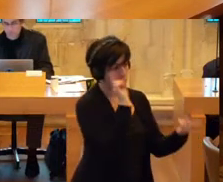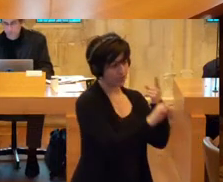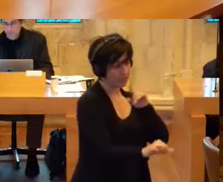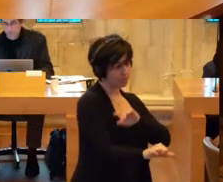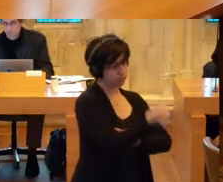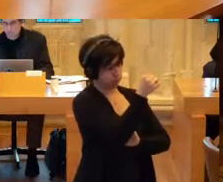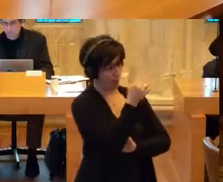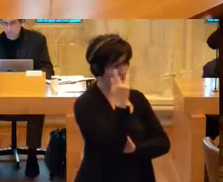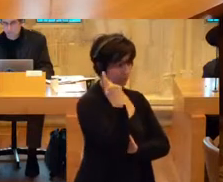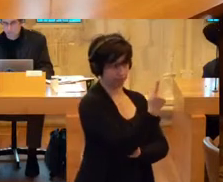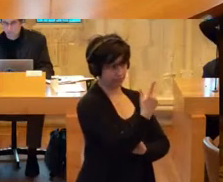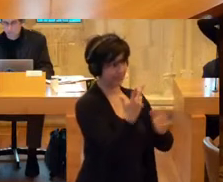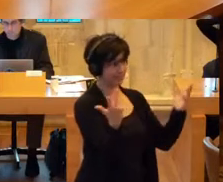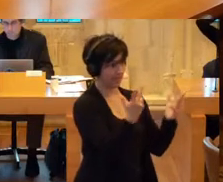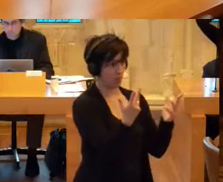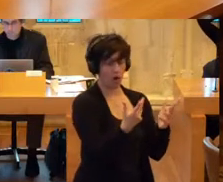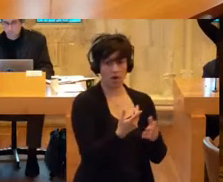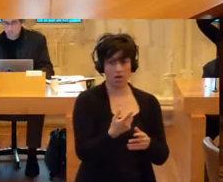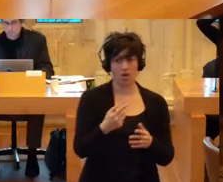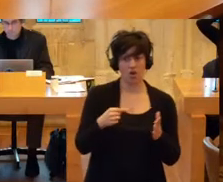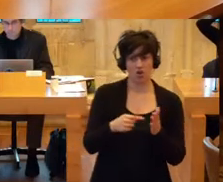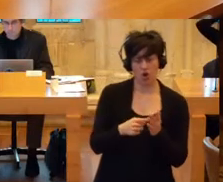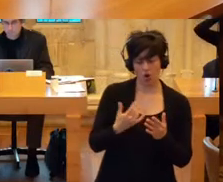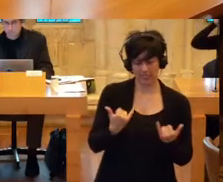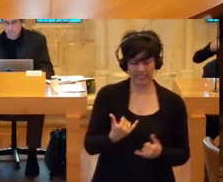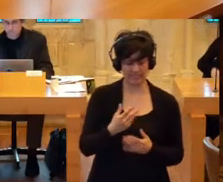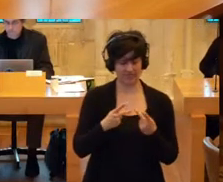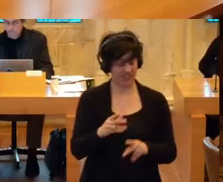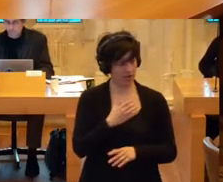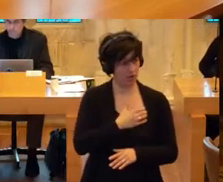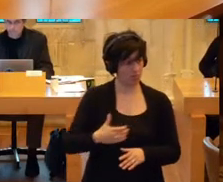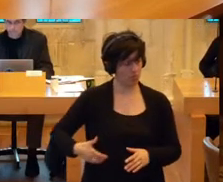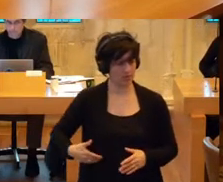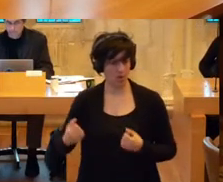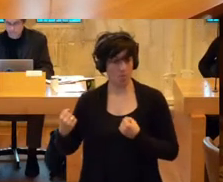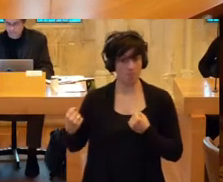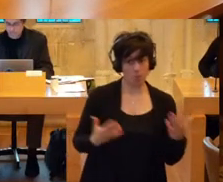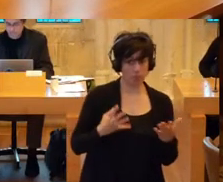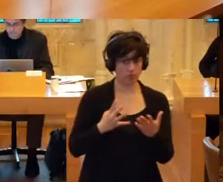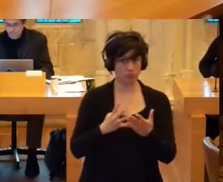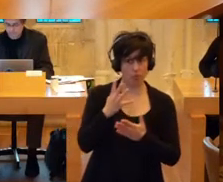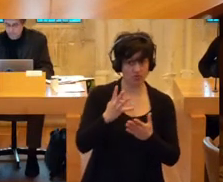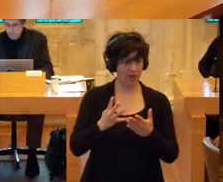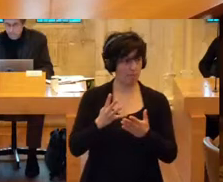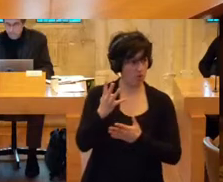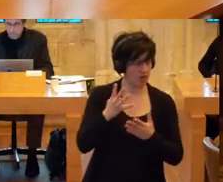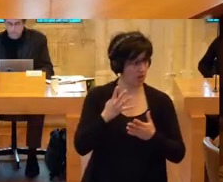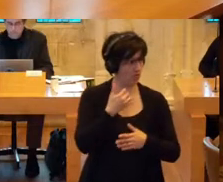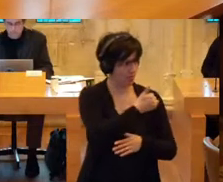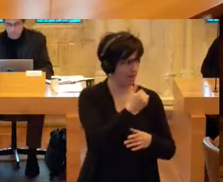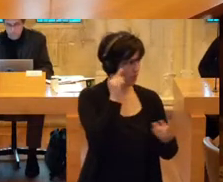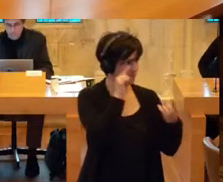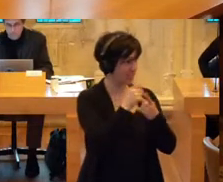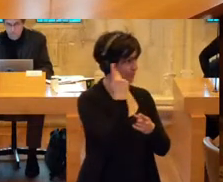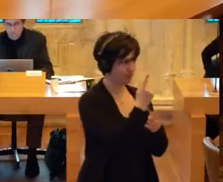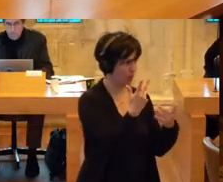roues des différentes initiatives que cette municipalité prend, et pas seulement dans le domaine du commerce, d'ailleurs. Mais bon,